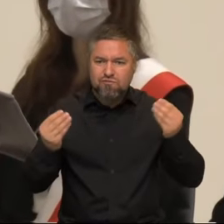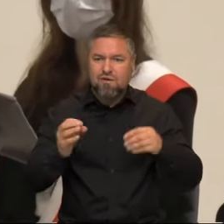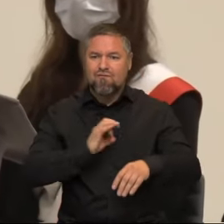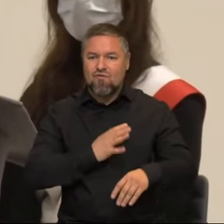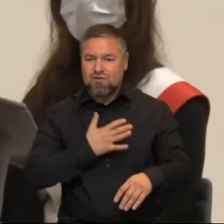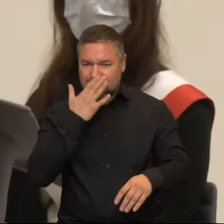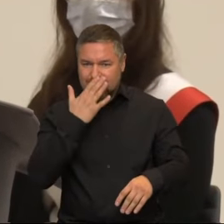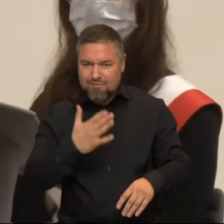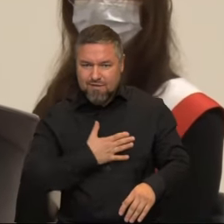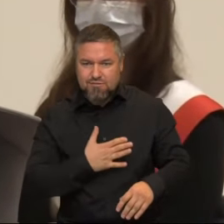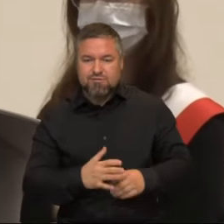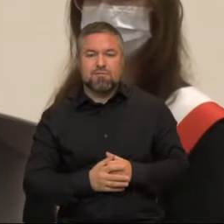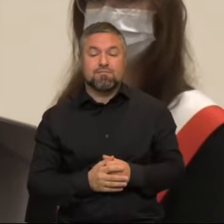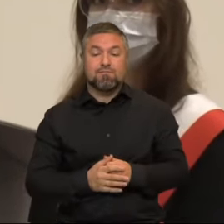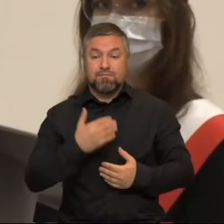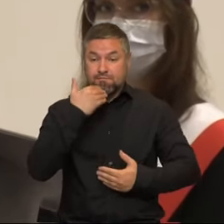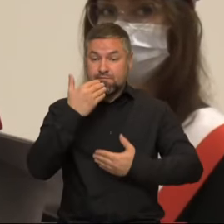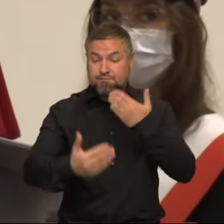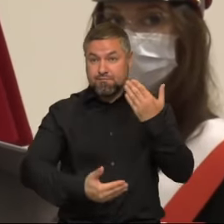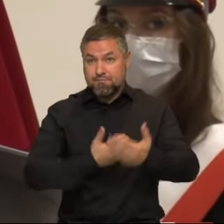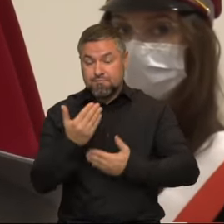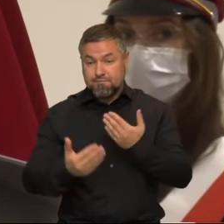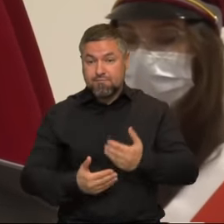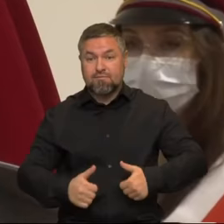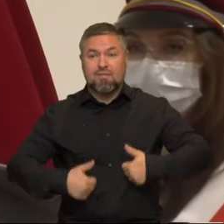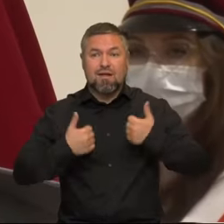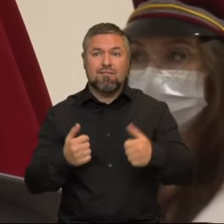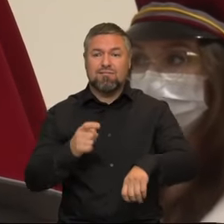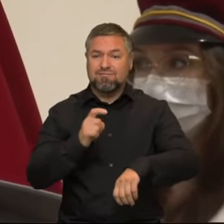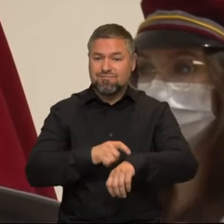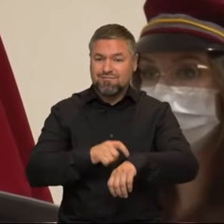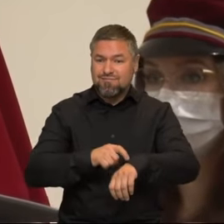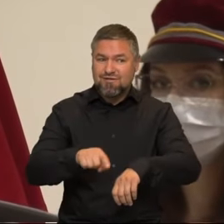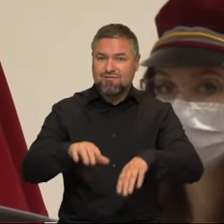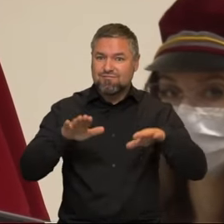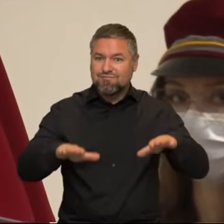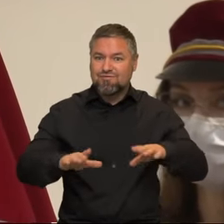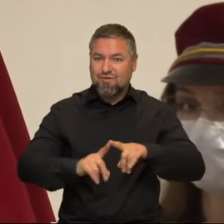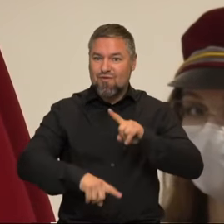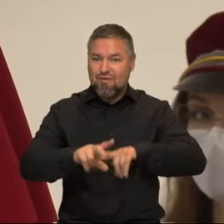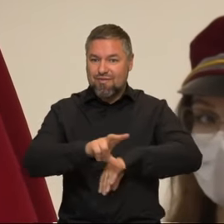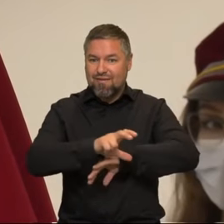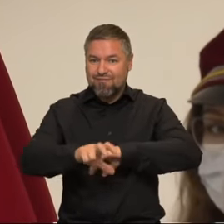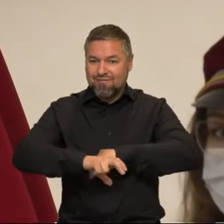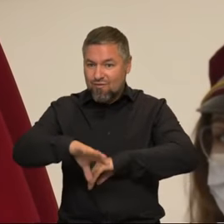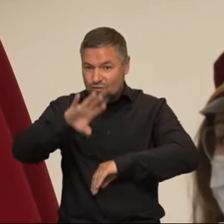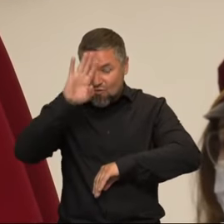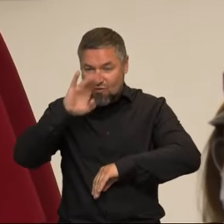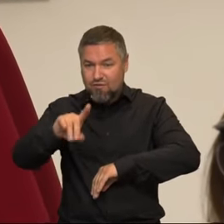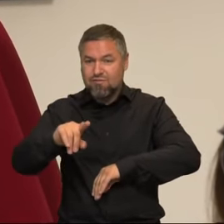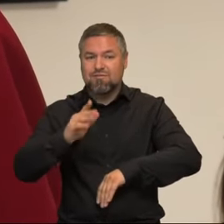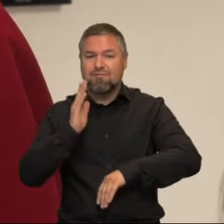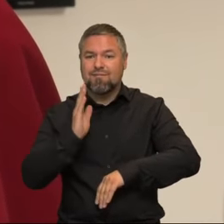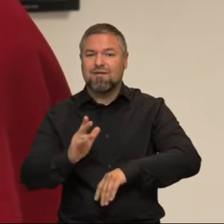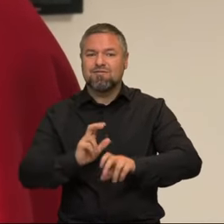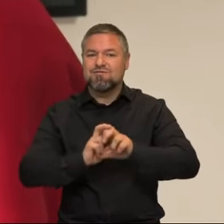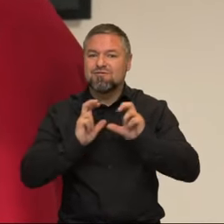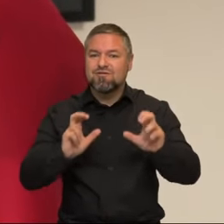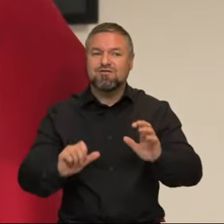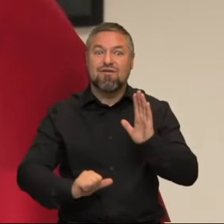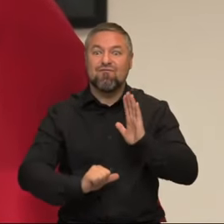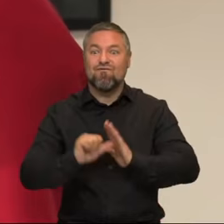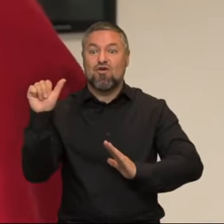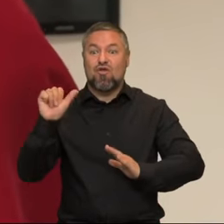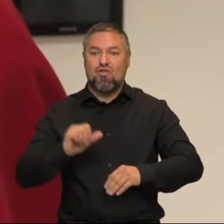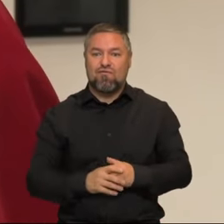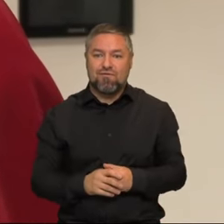swoje pasje. Życzę Wam, aby czas spędzony w Politechnice Łódzkiej był dla Was czasem